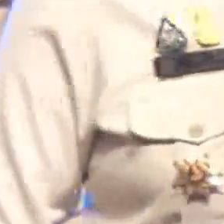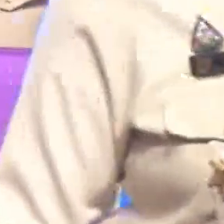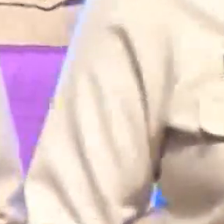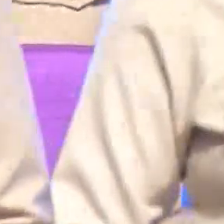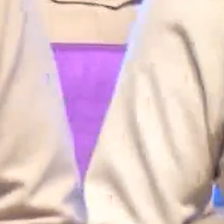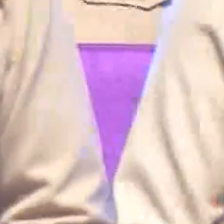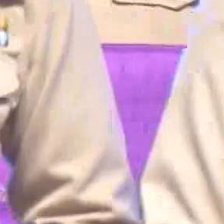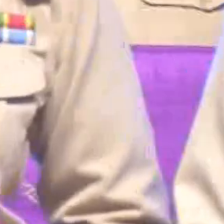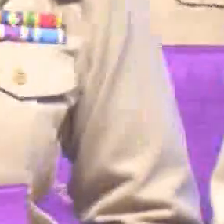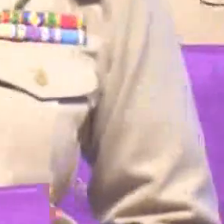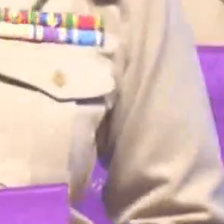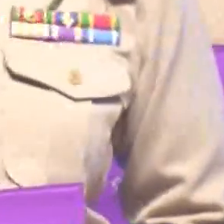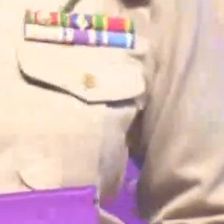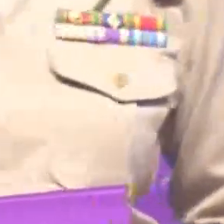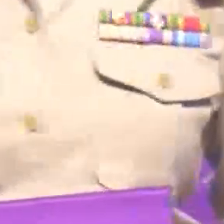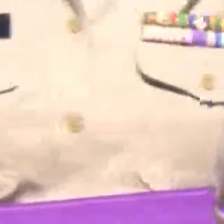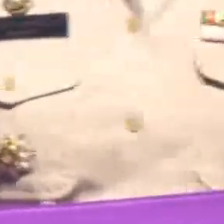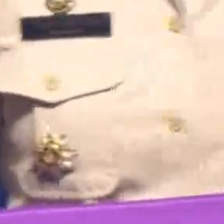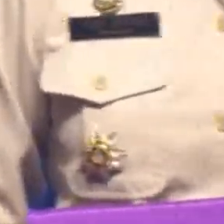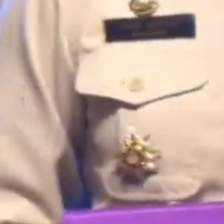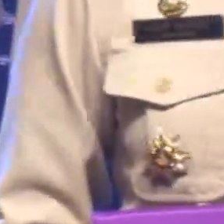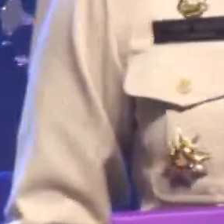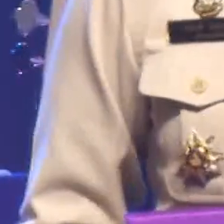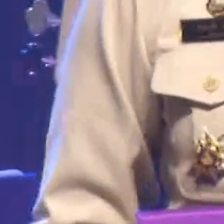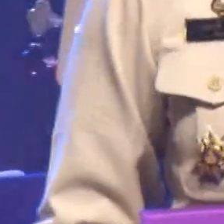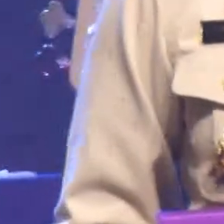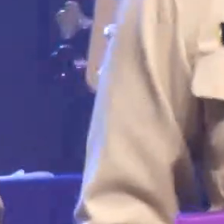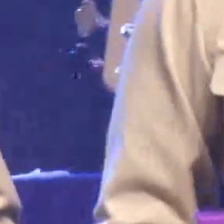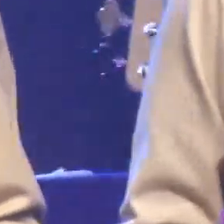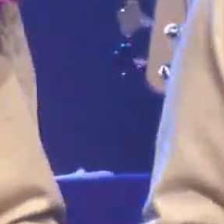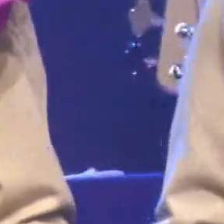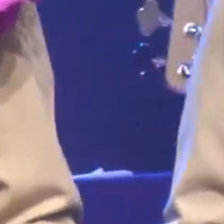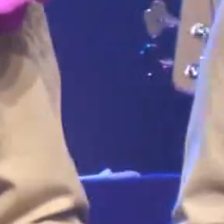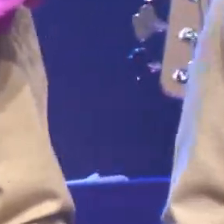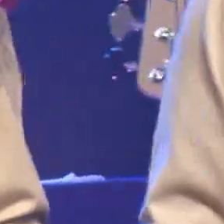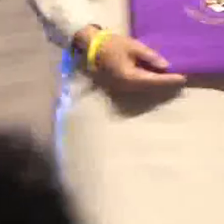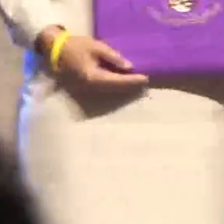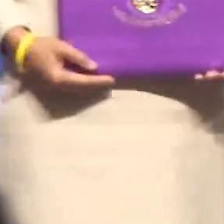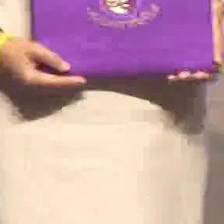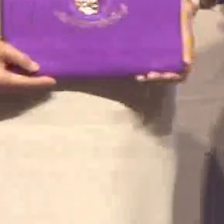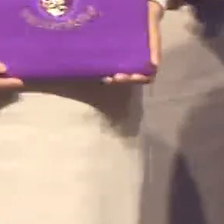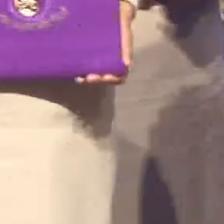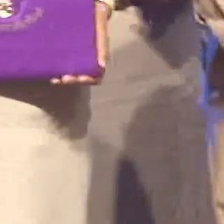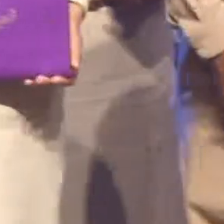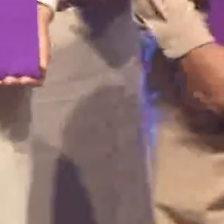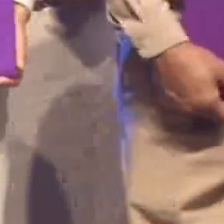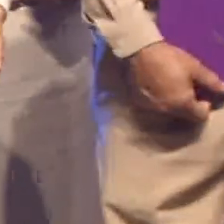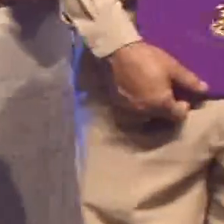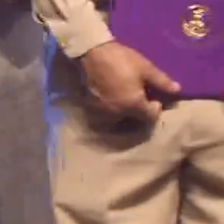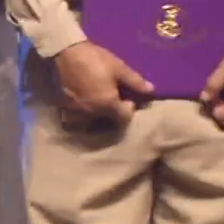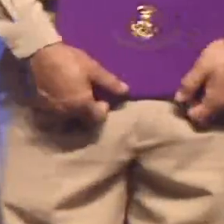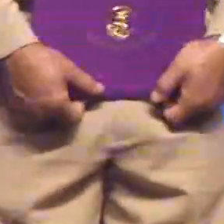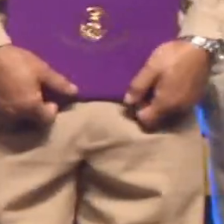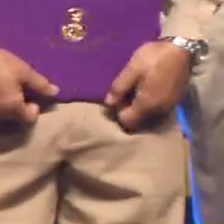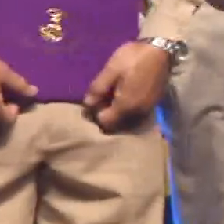ต้องพิสูจน์ว่าตนได้ทำอะไรรับใช้ประ